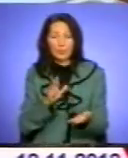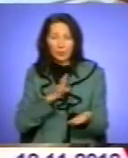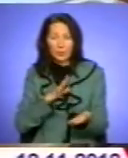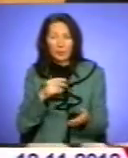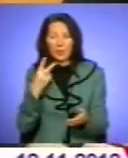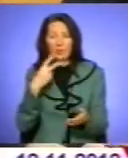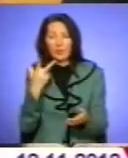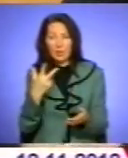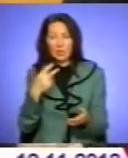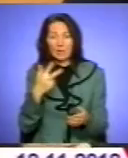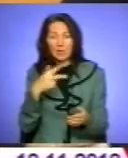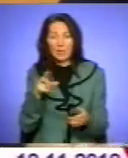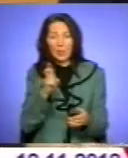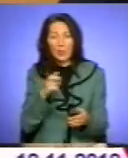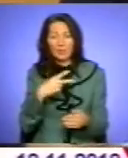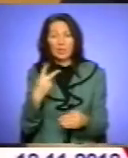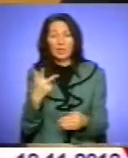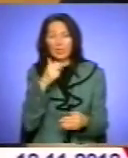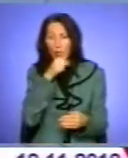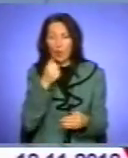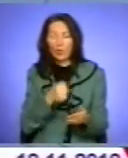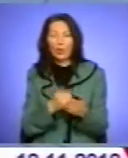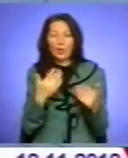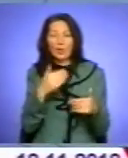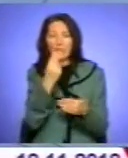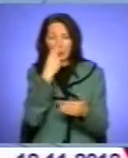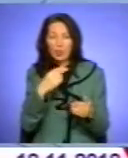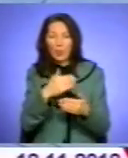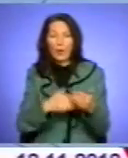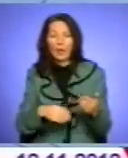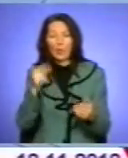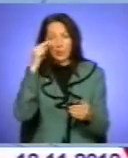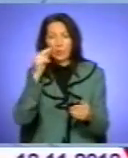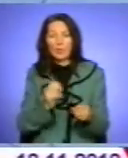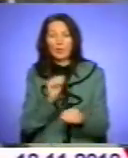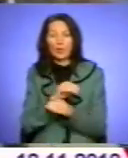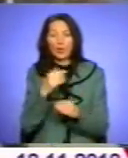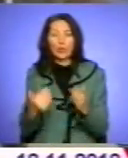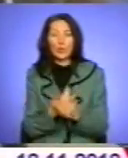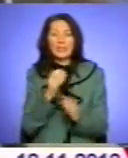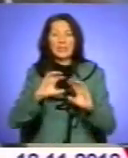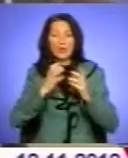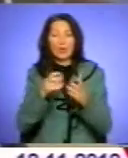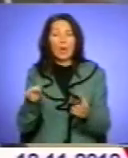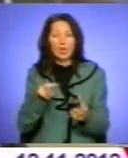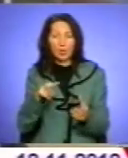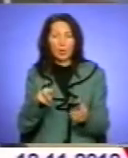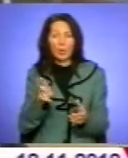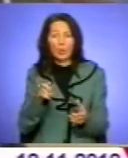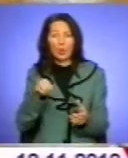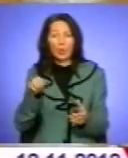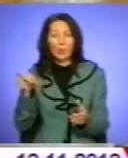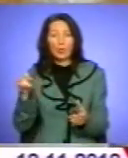березня 2013 року. До вже традиційного переліку предметів додано новий – світова література. Богдан Томанчук зауважив,